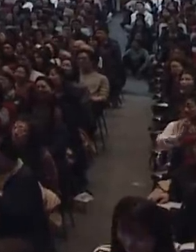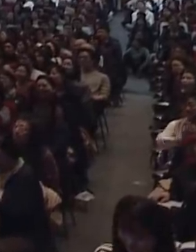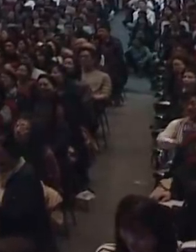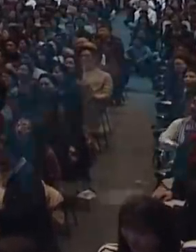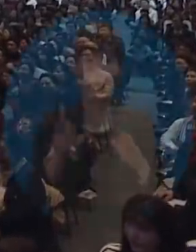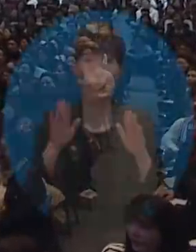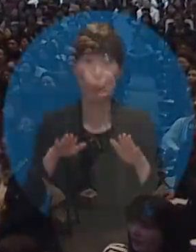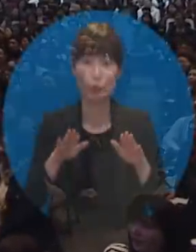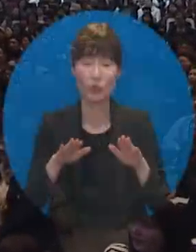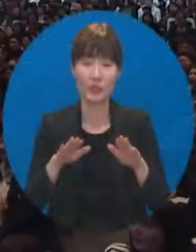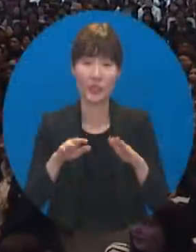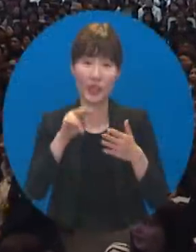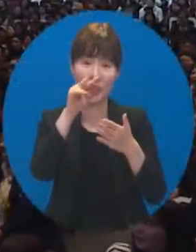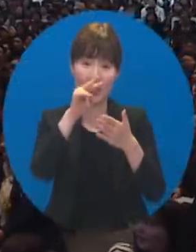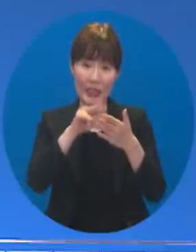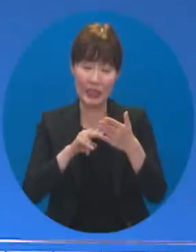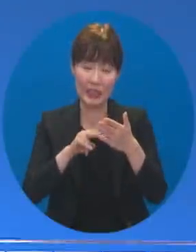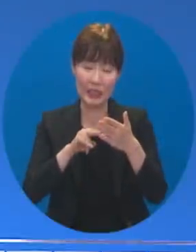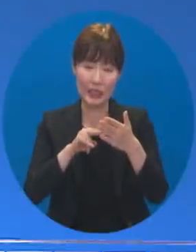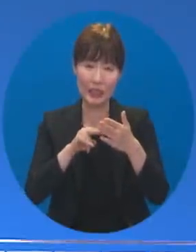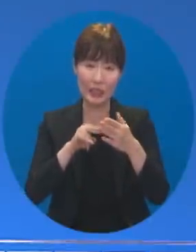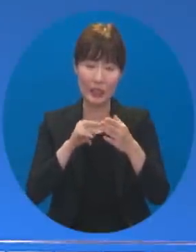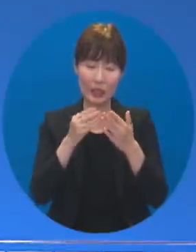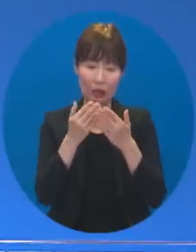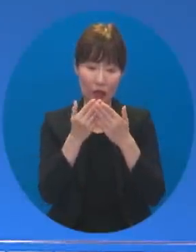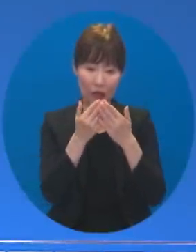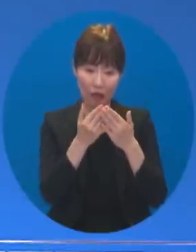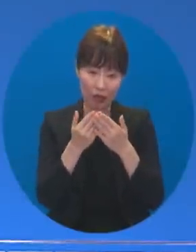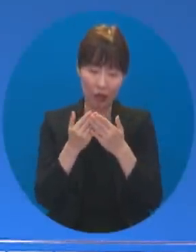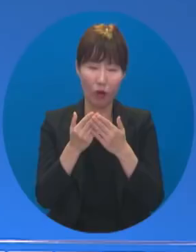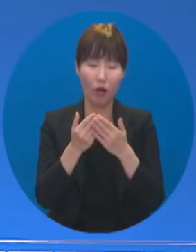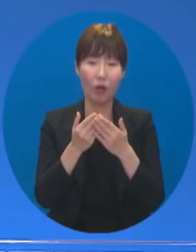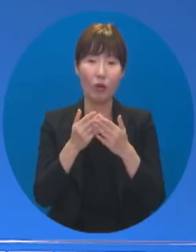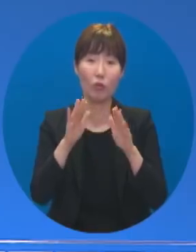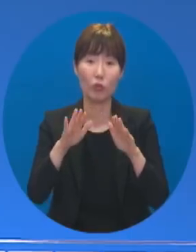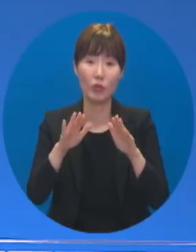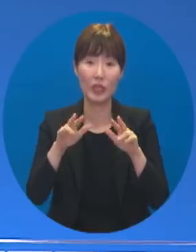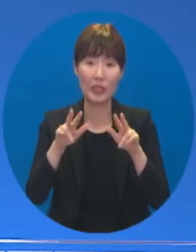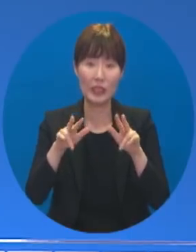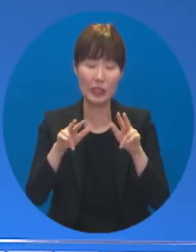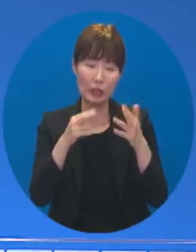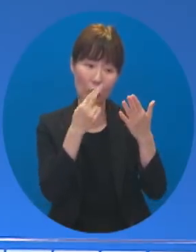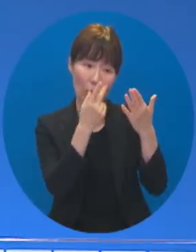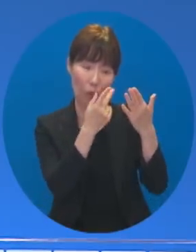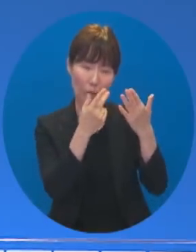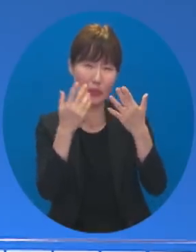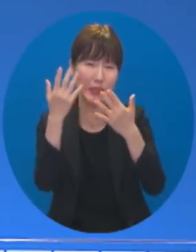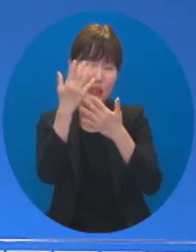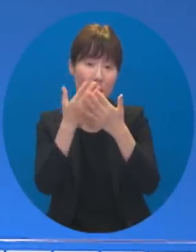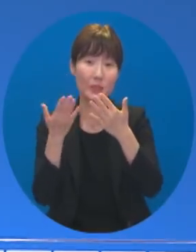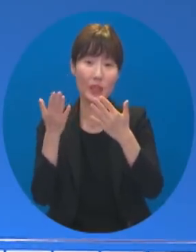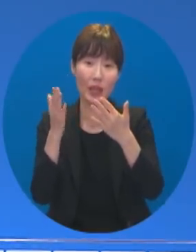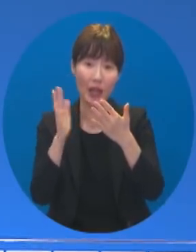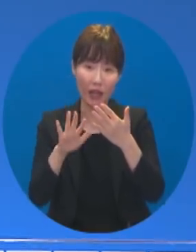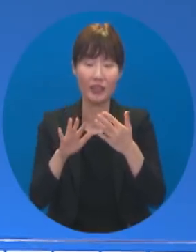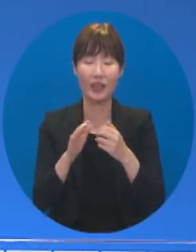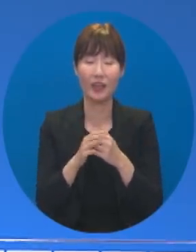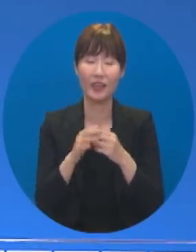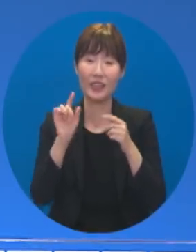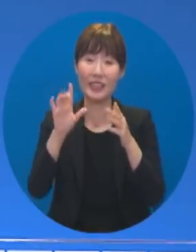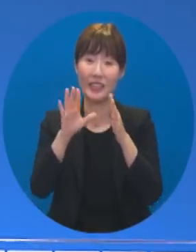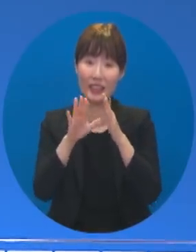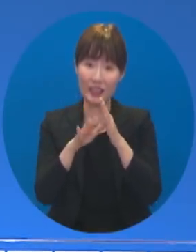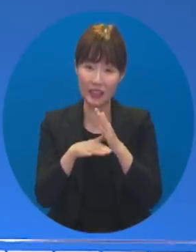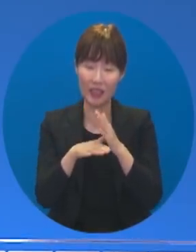우리가 읽은 본문 말씀, 우리가 지금은 거울로 보는 것 같이 심히 하나 그때에는 얼굴과 얼굴을 대하여 볼 것이요 지금은